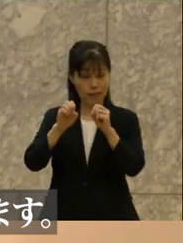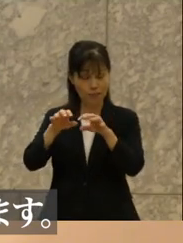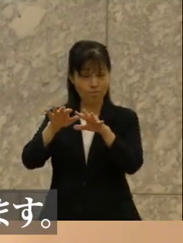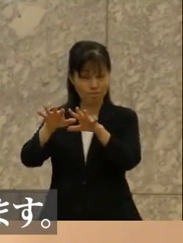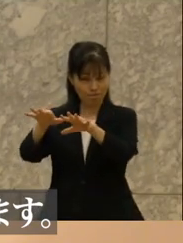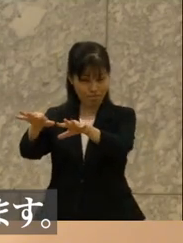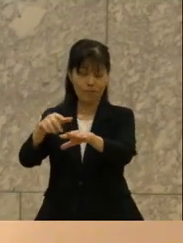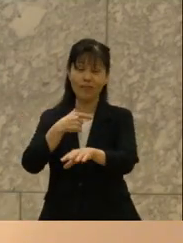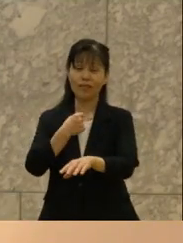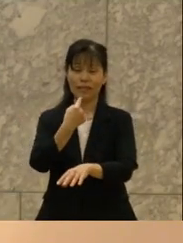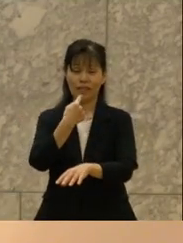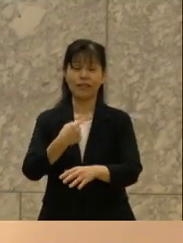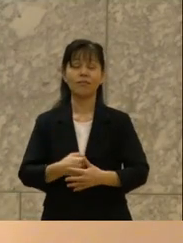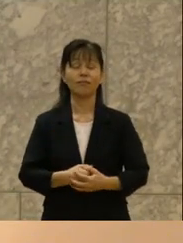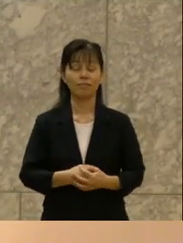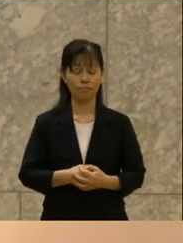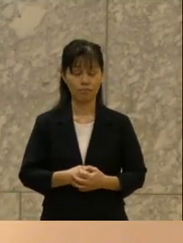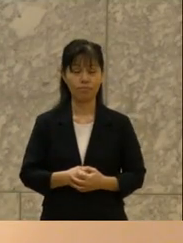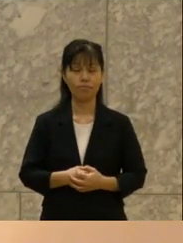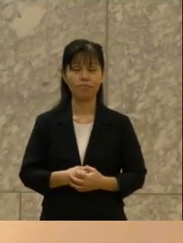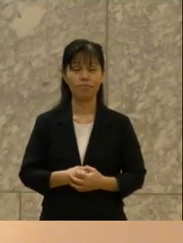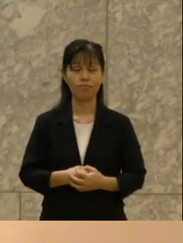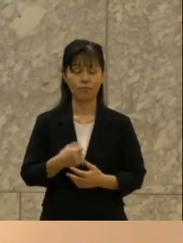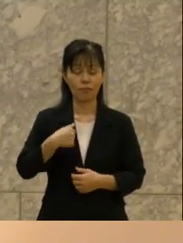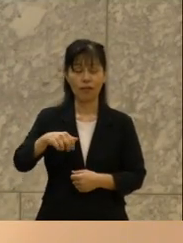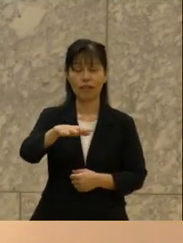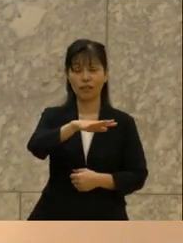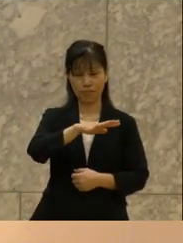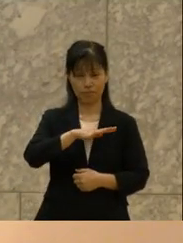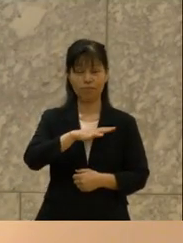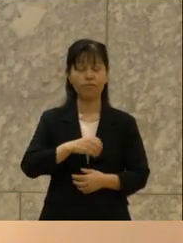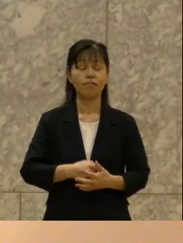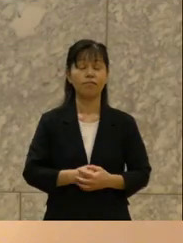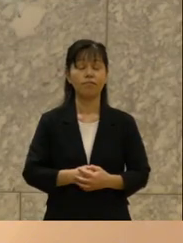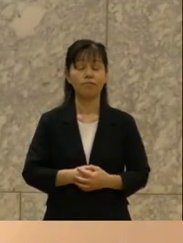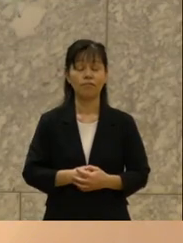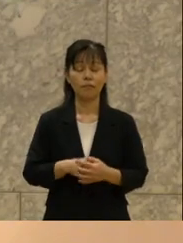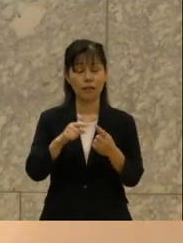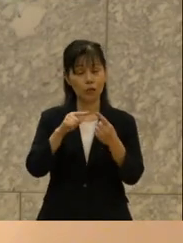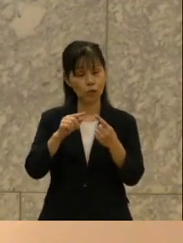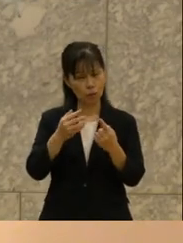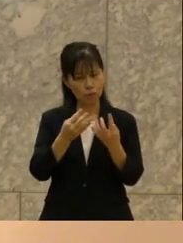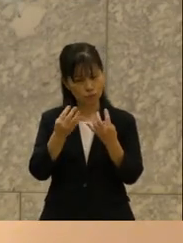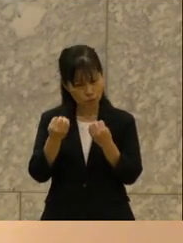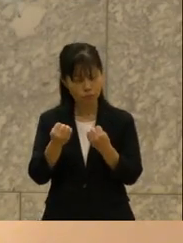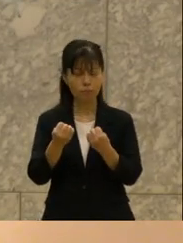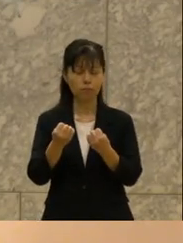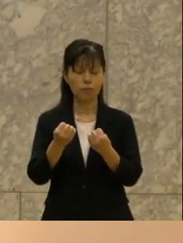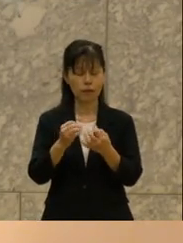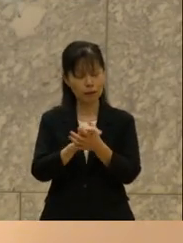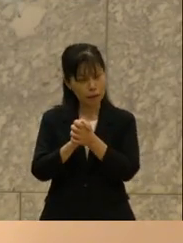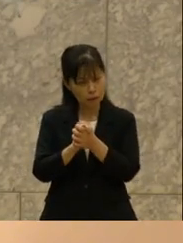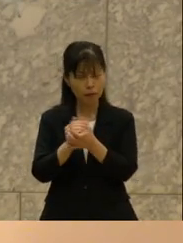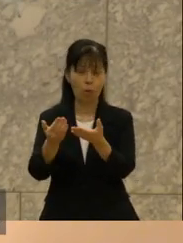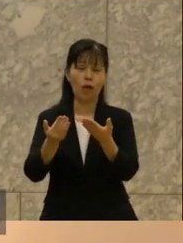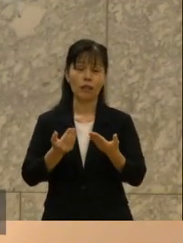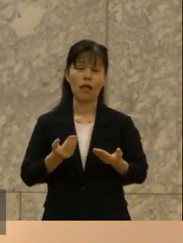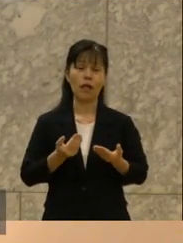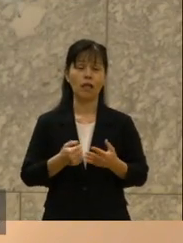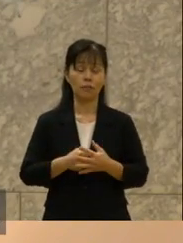思いますそして私たちは一人でも多くの人たちに親しんでいただき